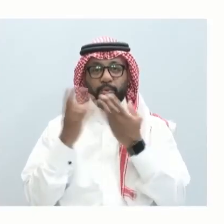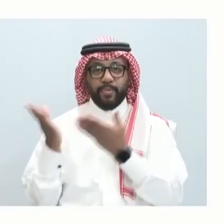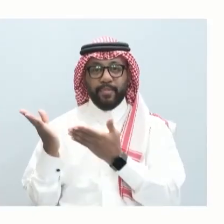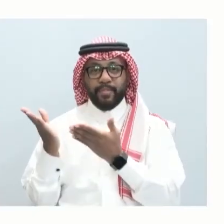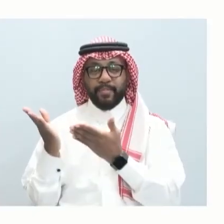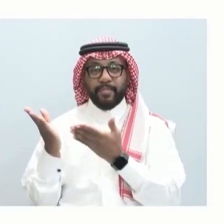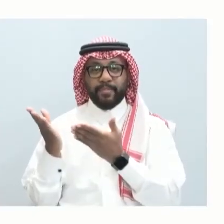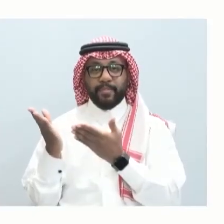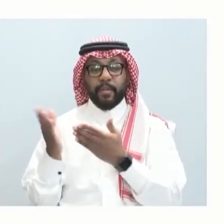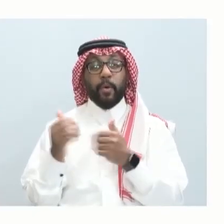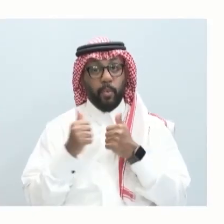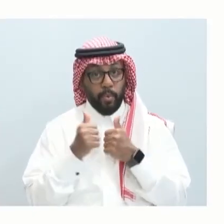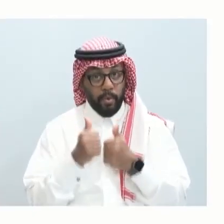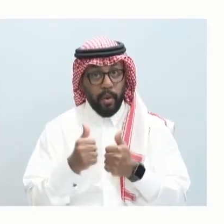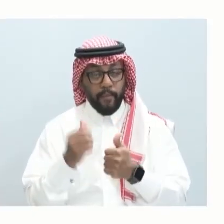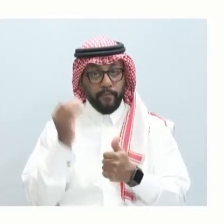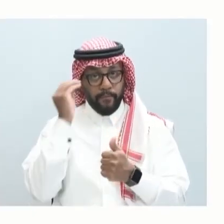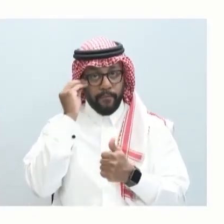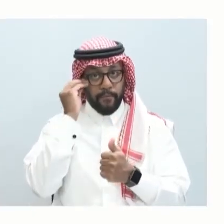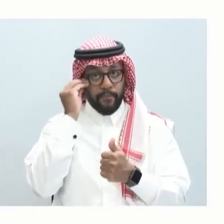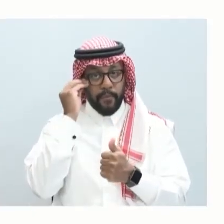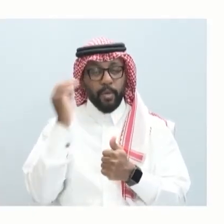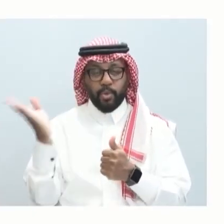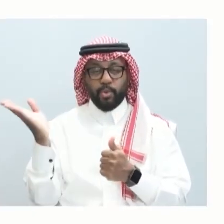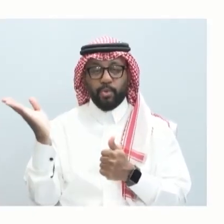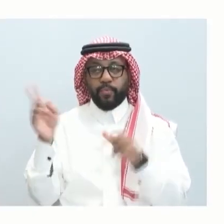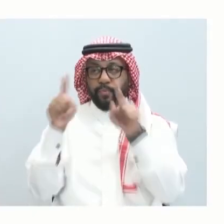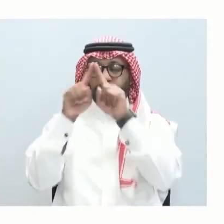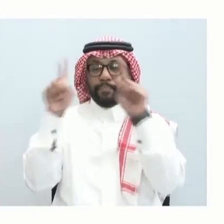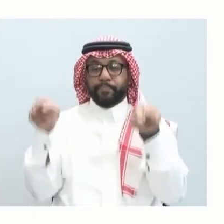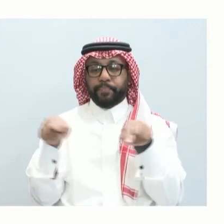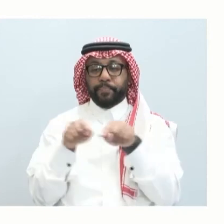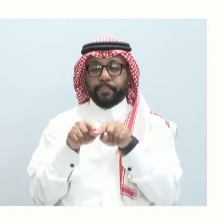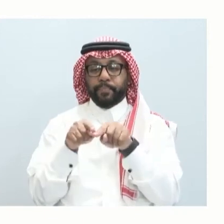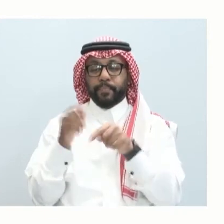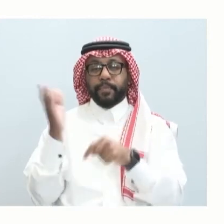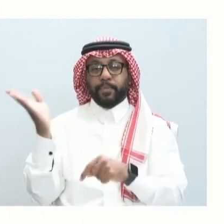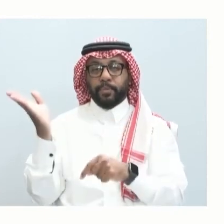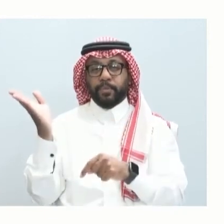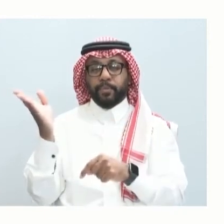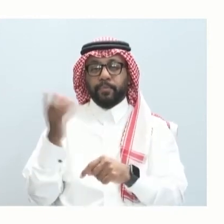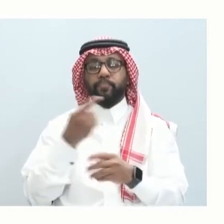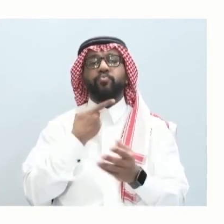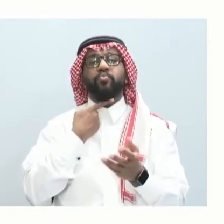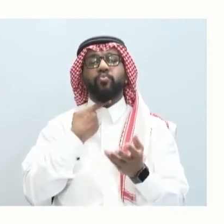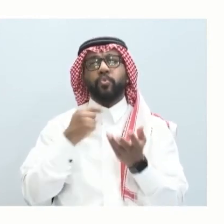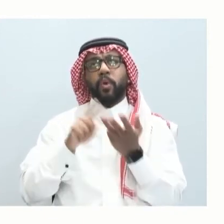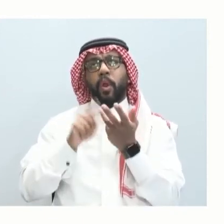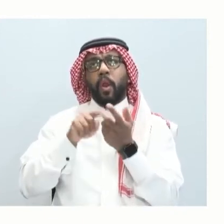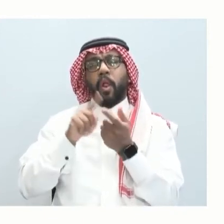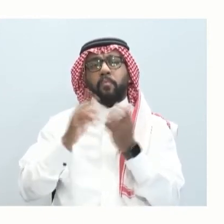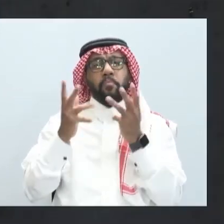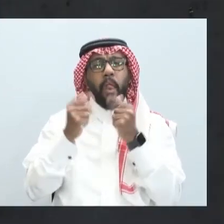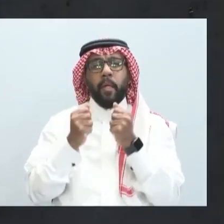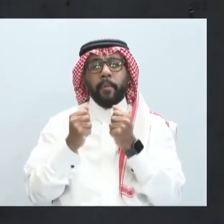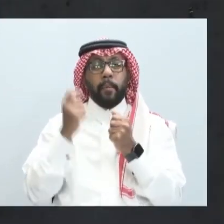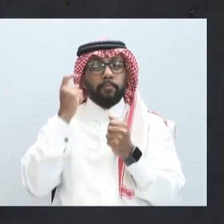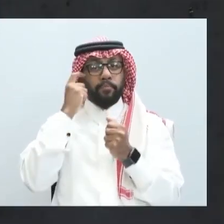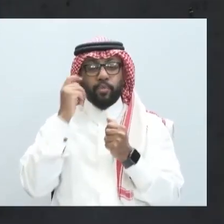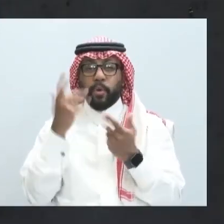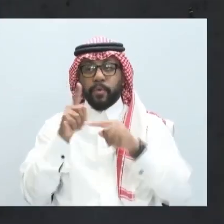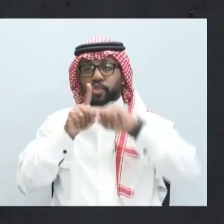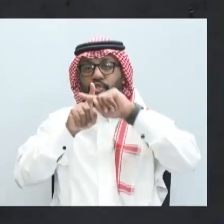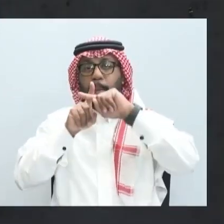هي ابطال وصلتوا للاجابه بارك الله فيكم اذا الان نريد ان نحدد العمليه كيف نحدد العمليه